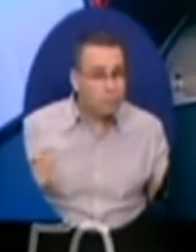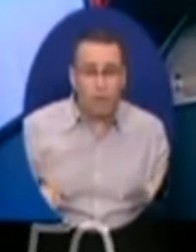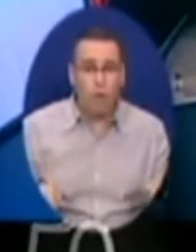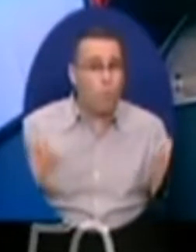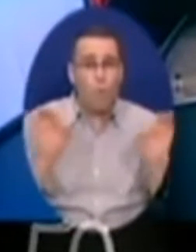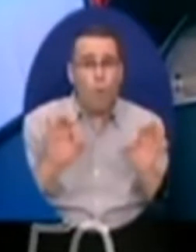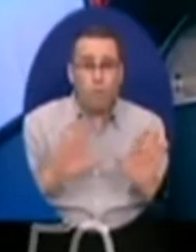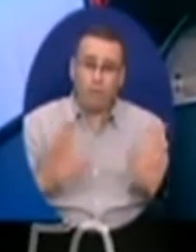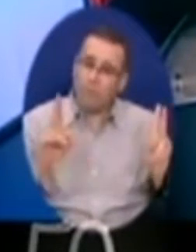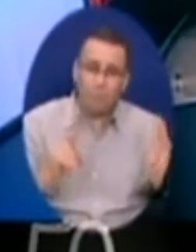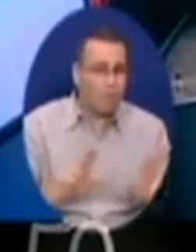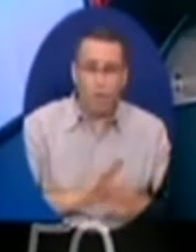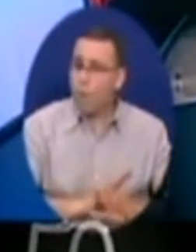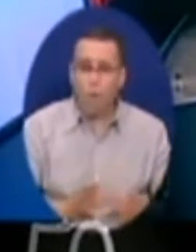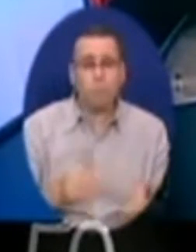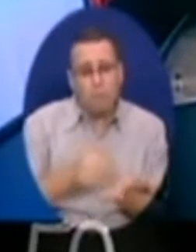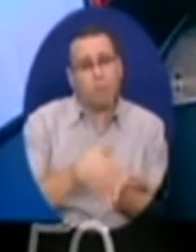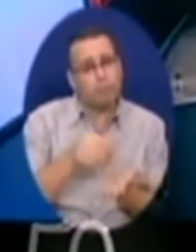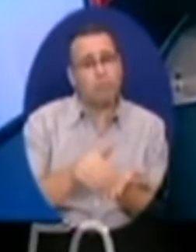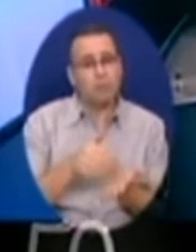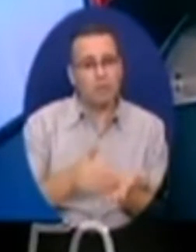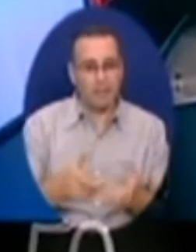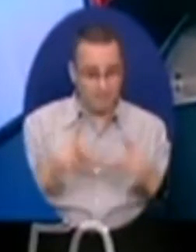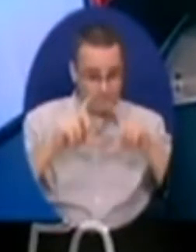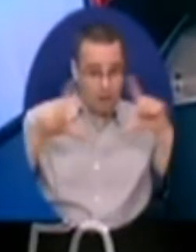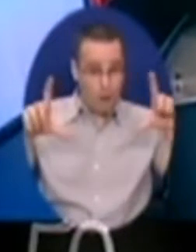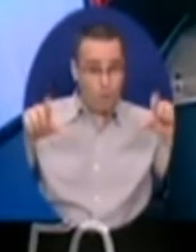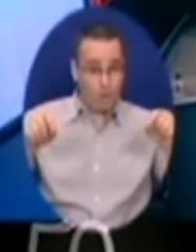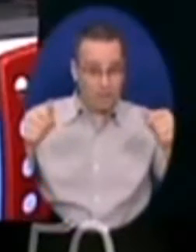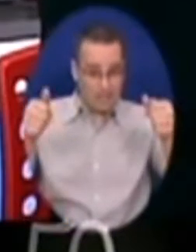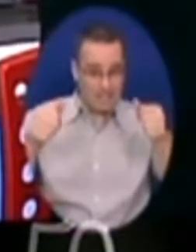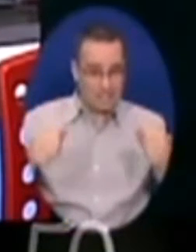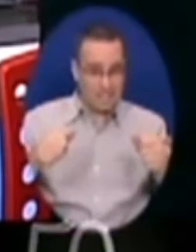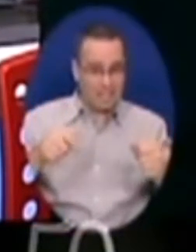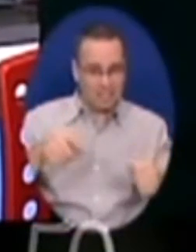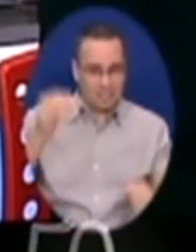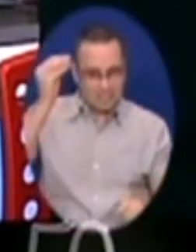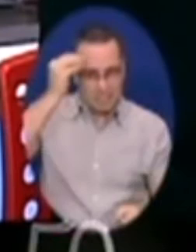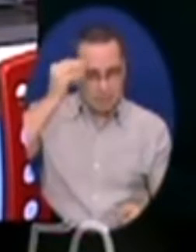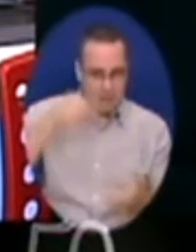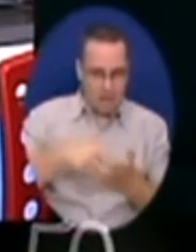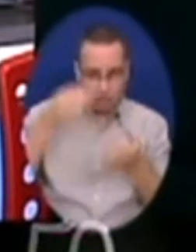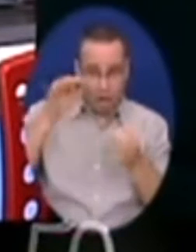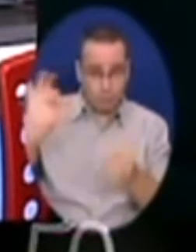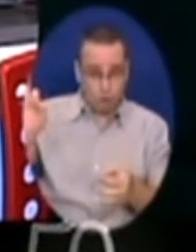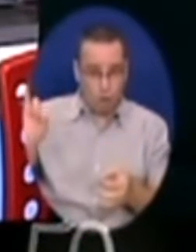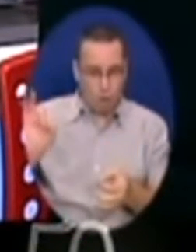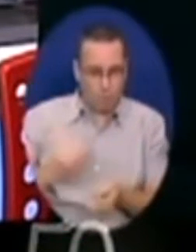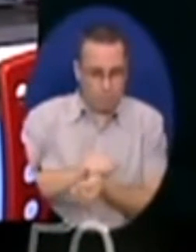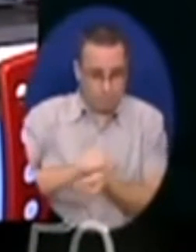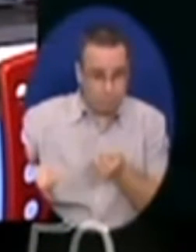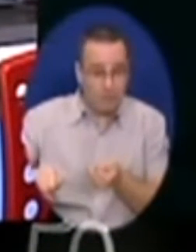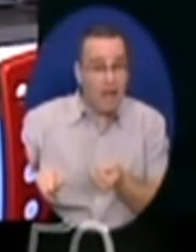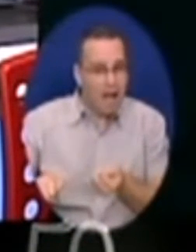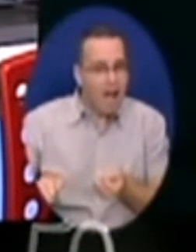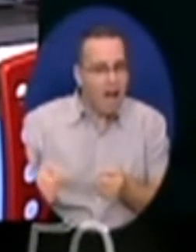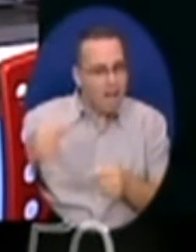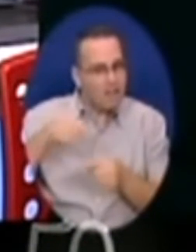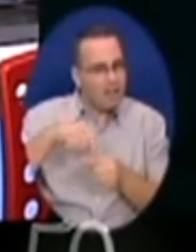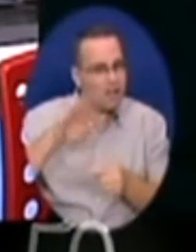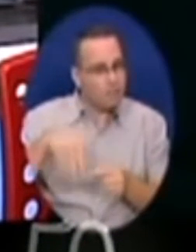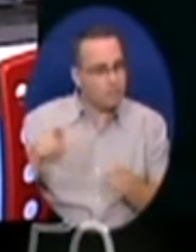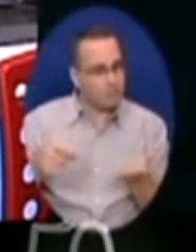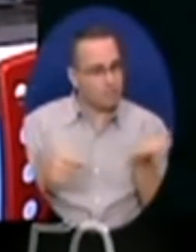לא כלום. לוחית הנצחה כזאת גם תיתן כבוד למת שכבודו נרמס, אבל גם היא במידה